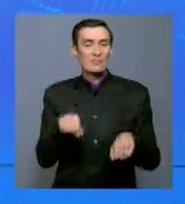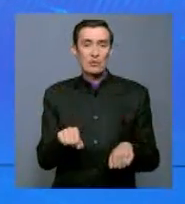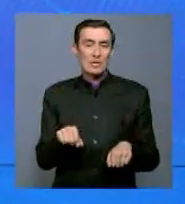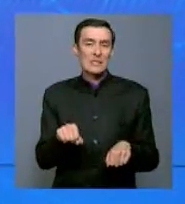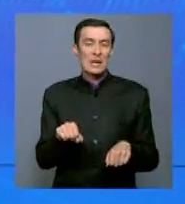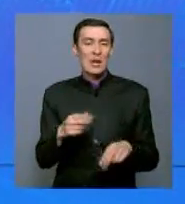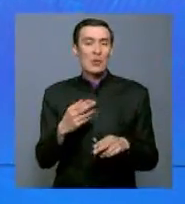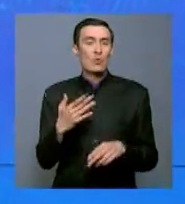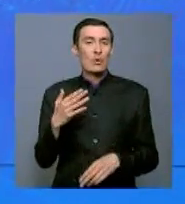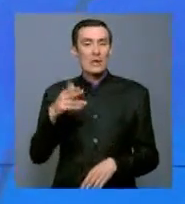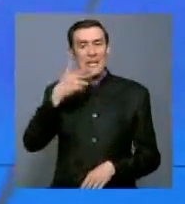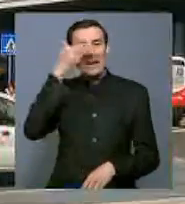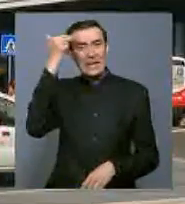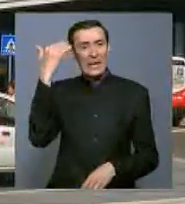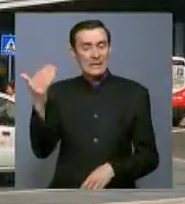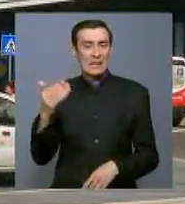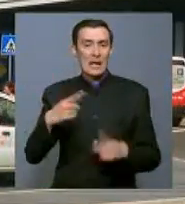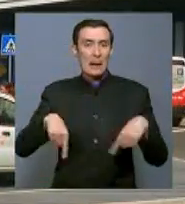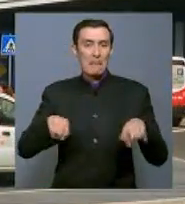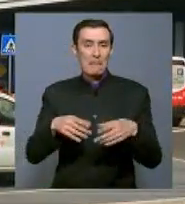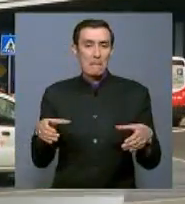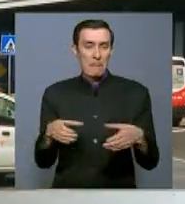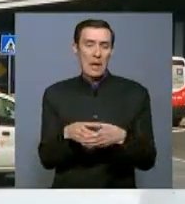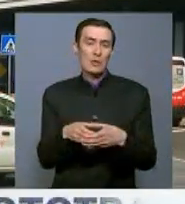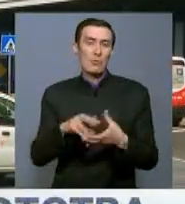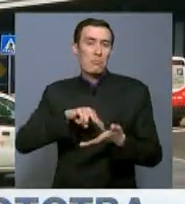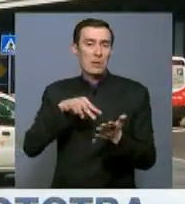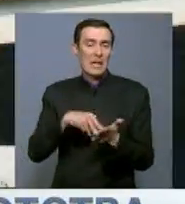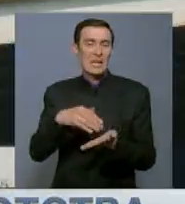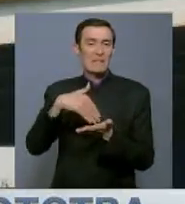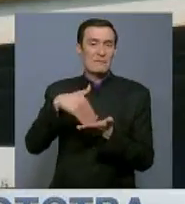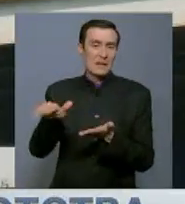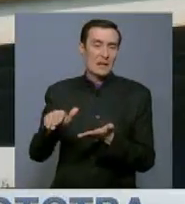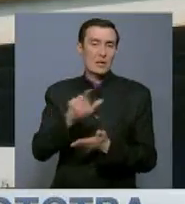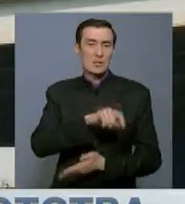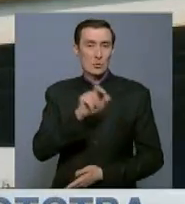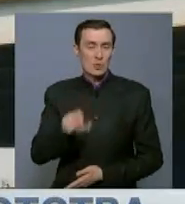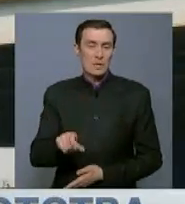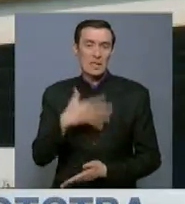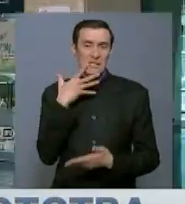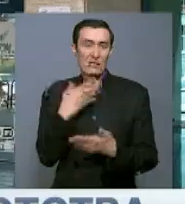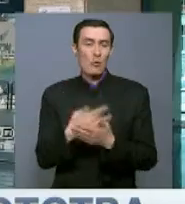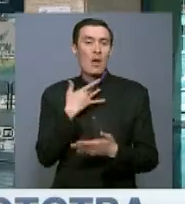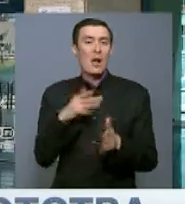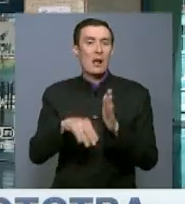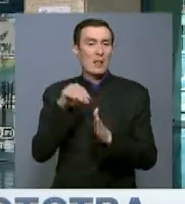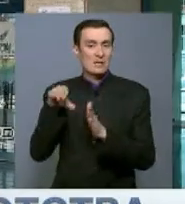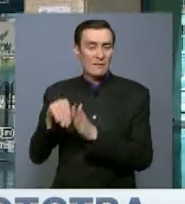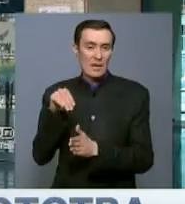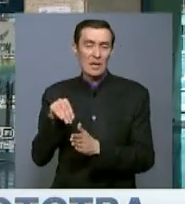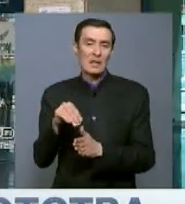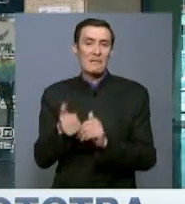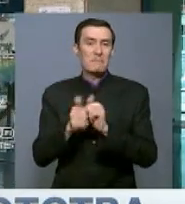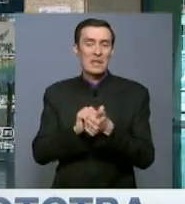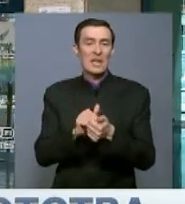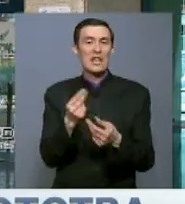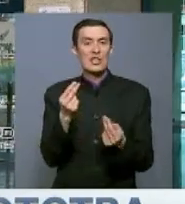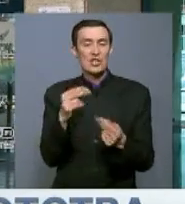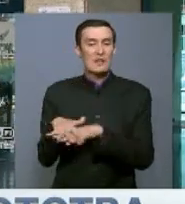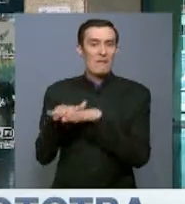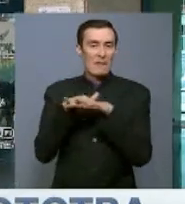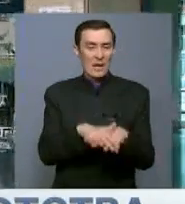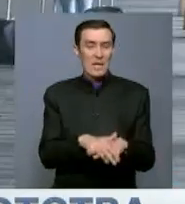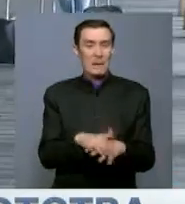перевозчика не осталось. Разработанный компанией план по спасению отвергли ее же сотрудники на внутреннем голосовании. В обмен на денежные вливания